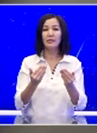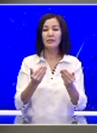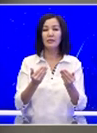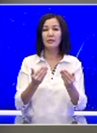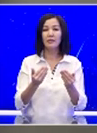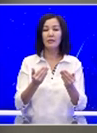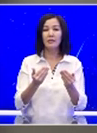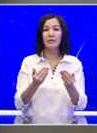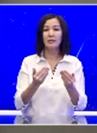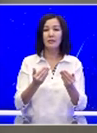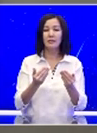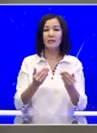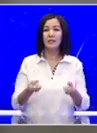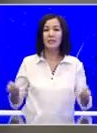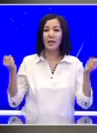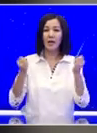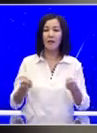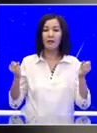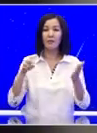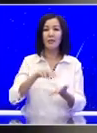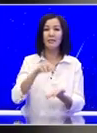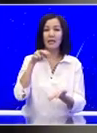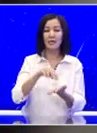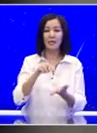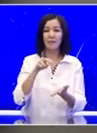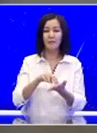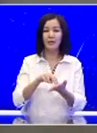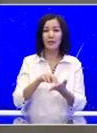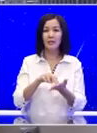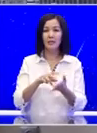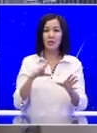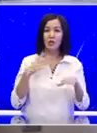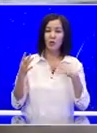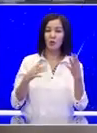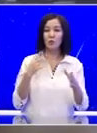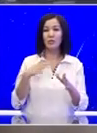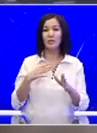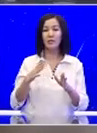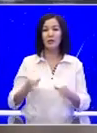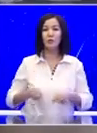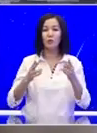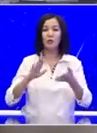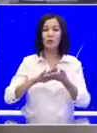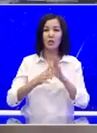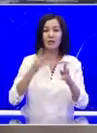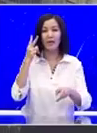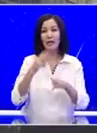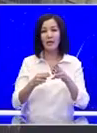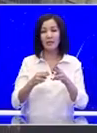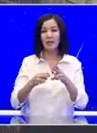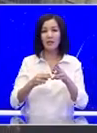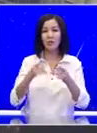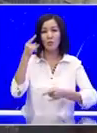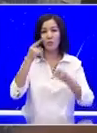біз скакалкамен секіріп, ОФП жасадық. Төтенше жағдай аяқталғанша онлайн жаттығулары